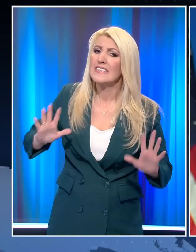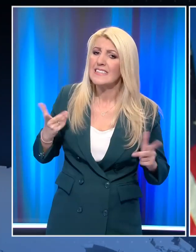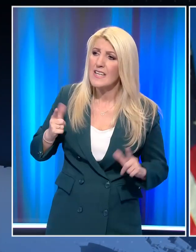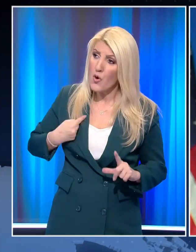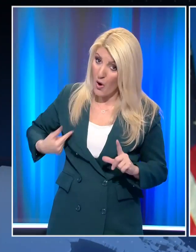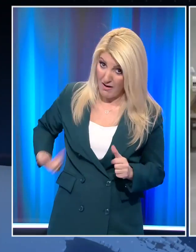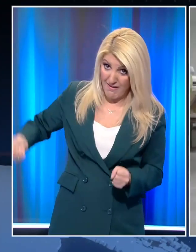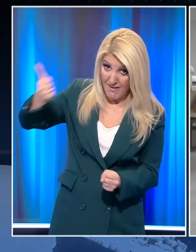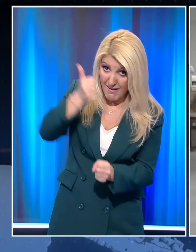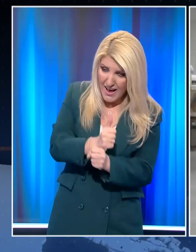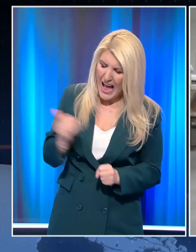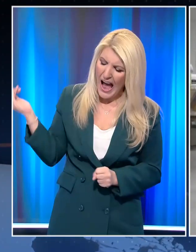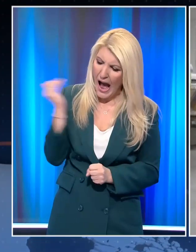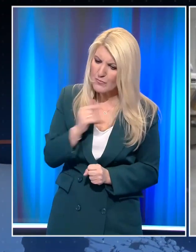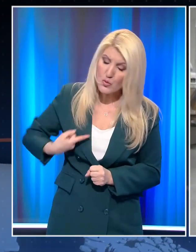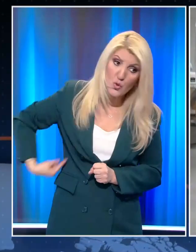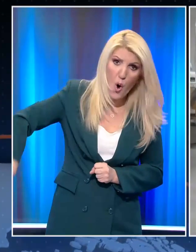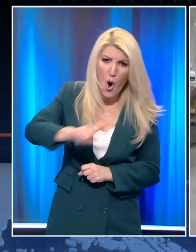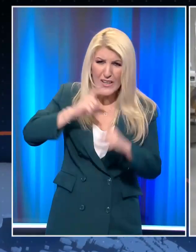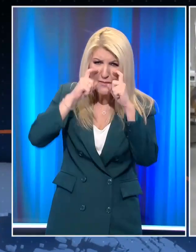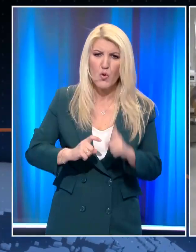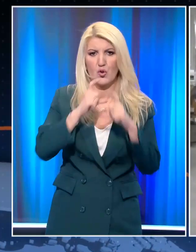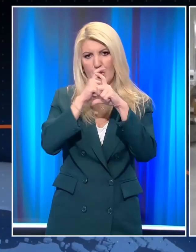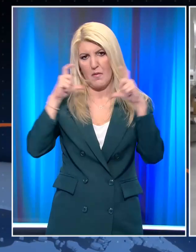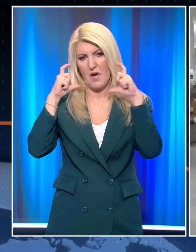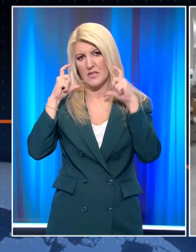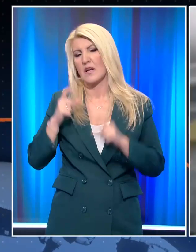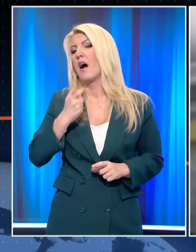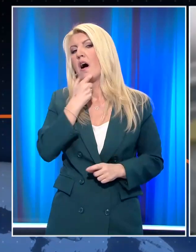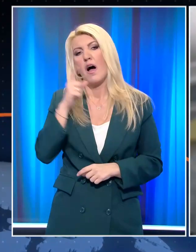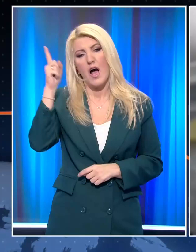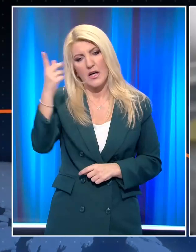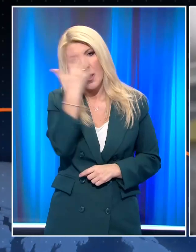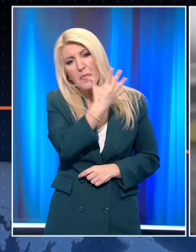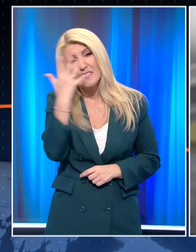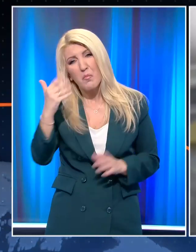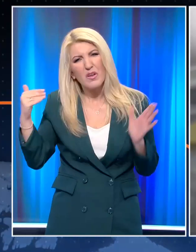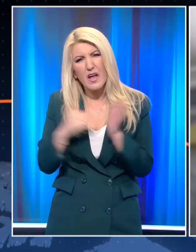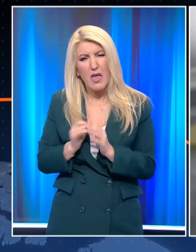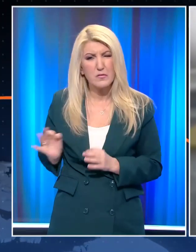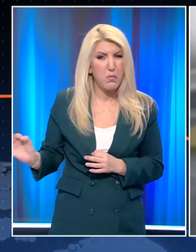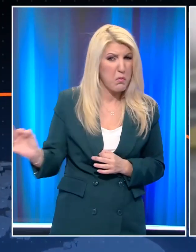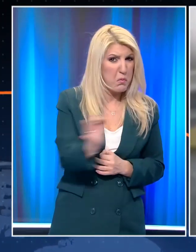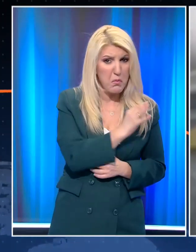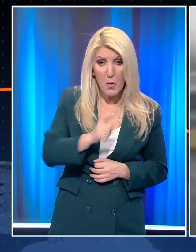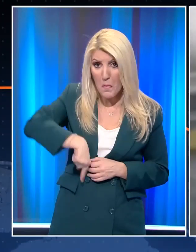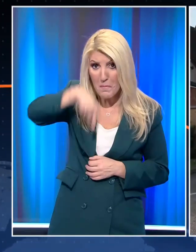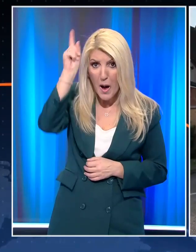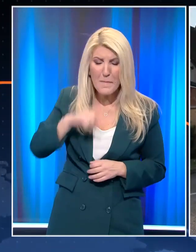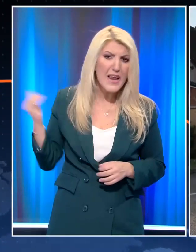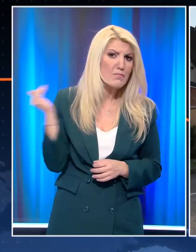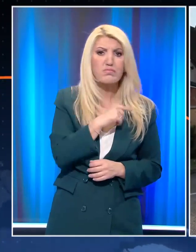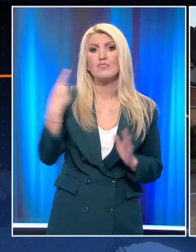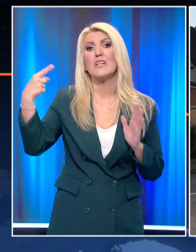we're inaugurated. Η Βρετανία μέτρησε πάνω από 55.000 κρούσματα και 1.200 νεκρούς μέσα σε μία ημέρα.